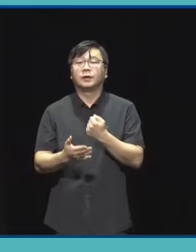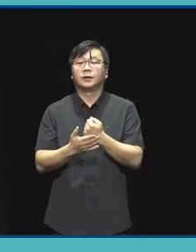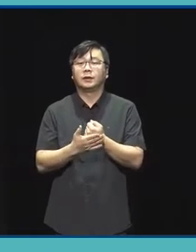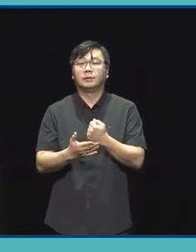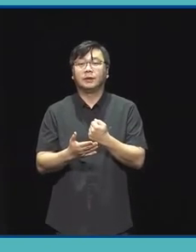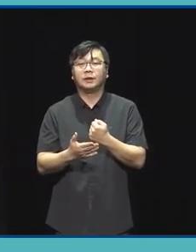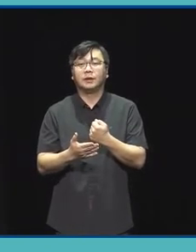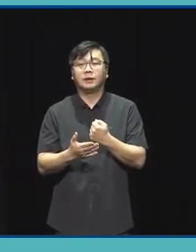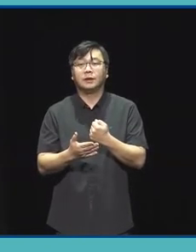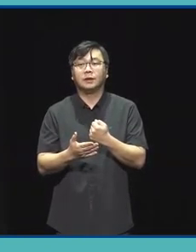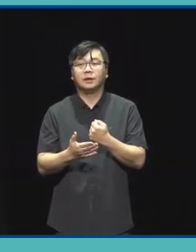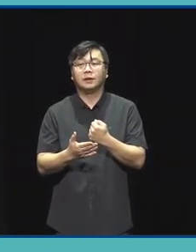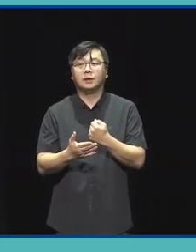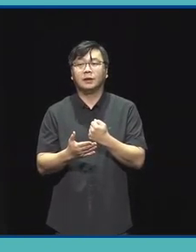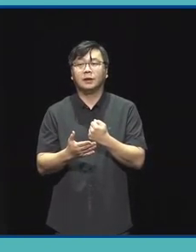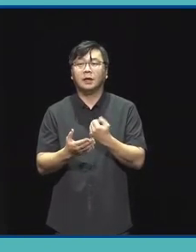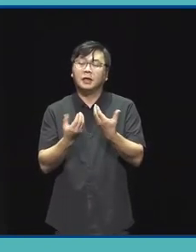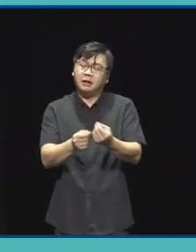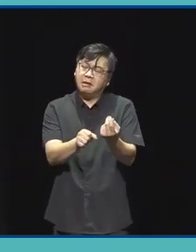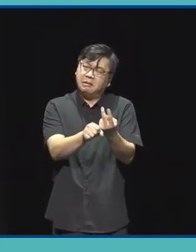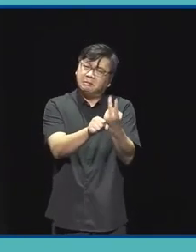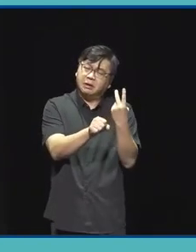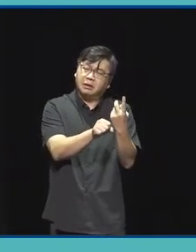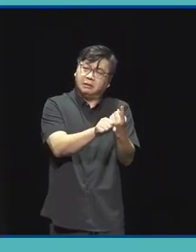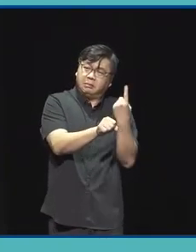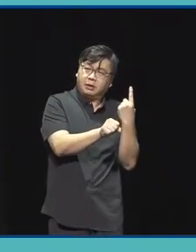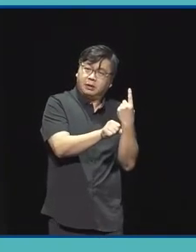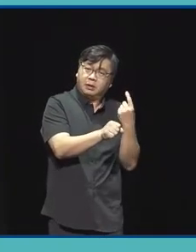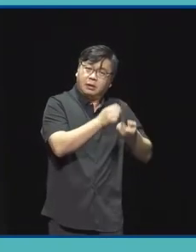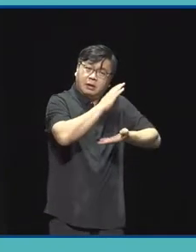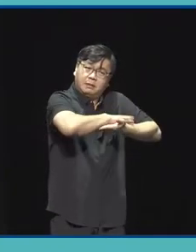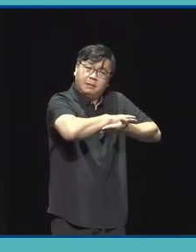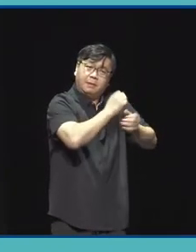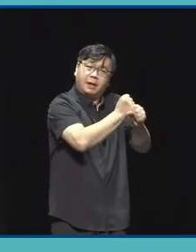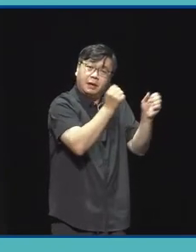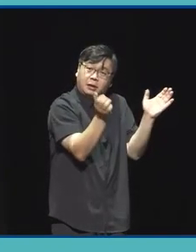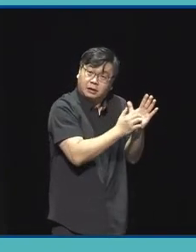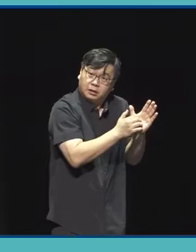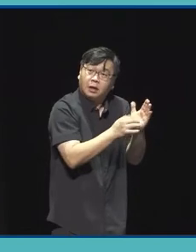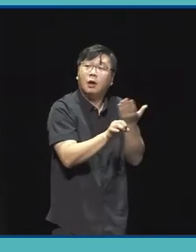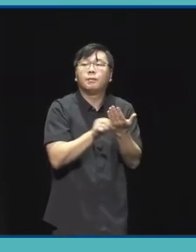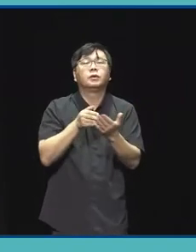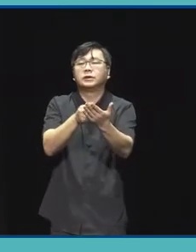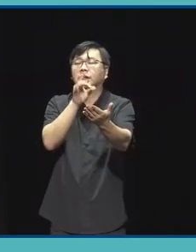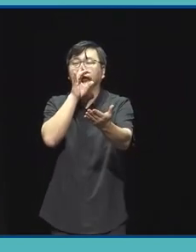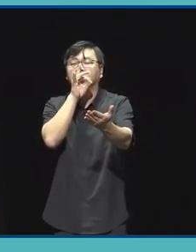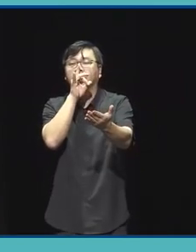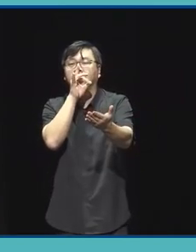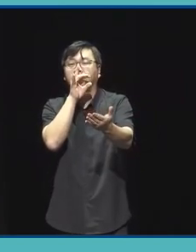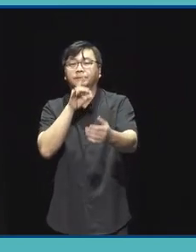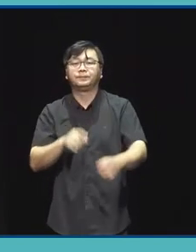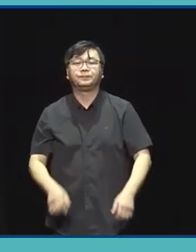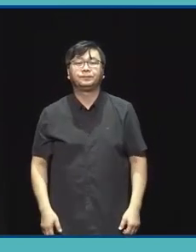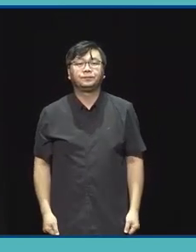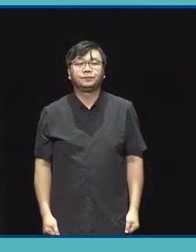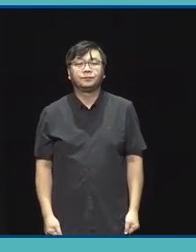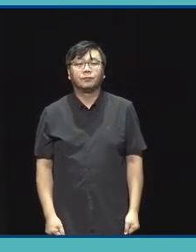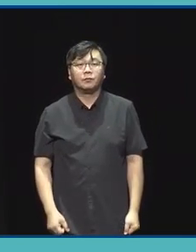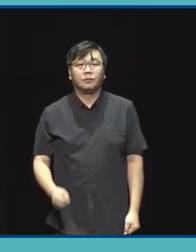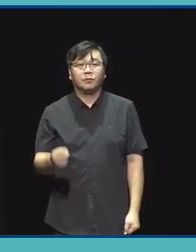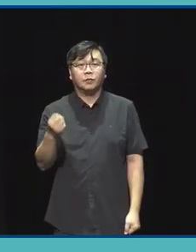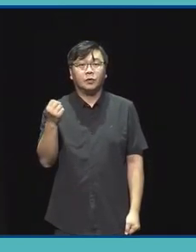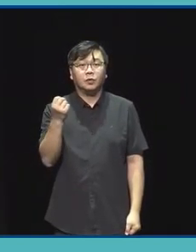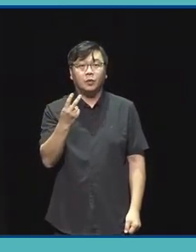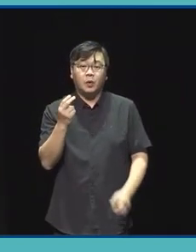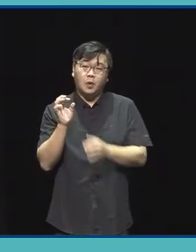그 이전 연도에 이미 발간된 책들은 신청을 할 수가 없습니다. 예, 그리고 저희 그 계속 그 저희가 이제